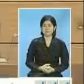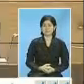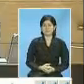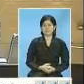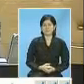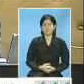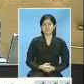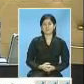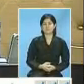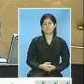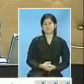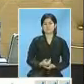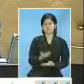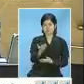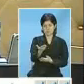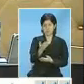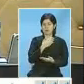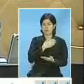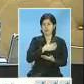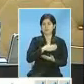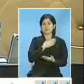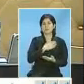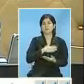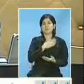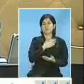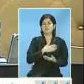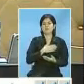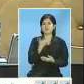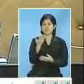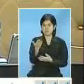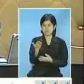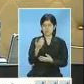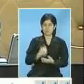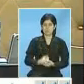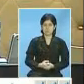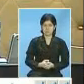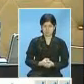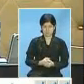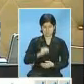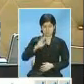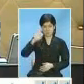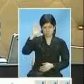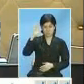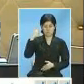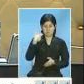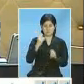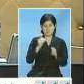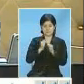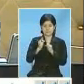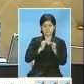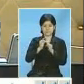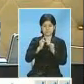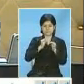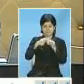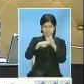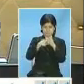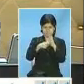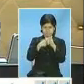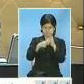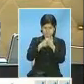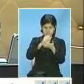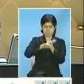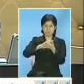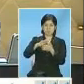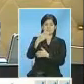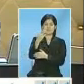ย่างเงี้ยท่านสุนัยใจเย็นนะเดี๋ยวให้ผู้ประท้วงเนี่ยท่านใช้สิทธิ์ในการอธิบายเหตุผลข้อประท้วงกันก่อ